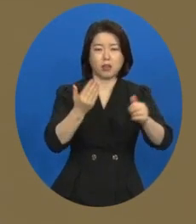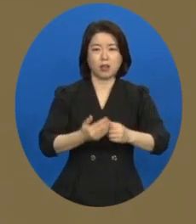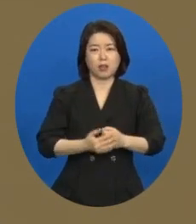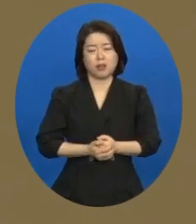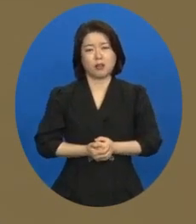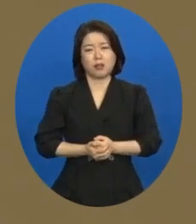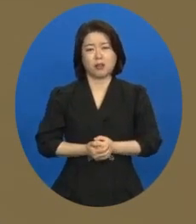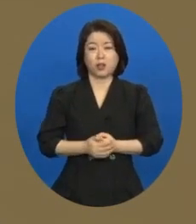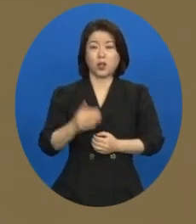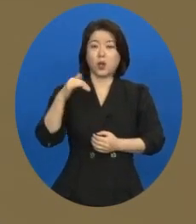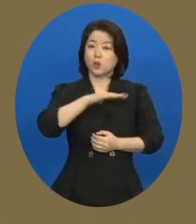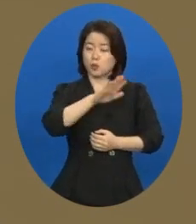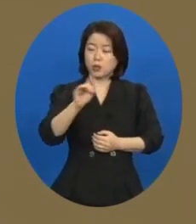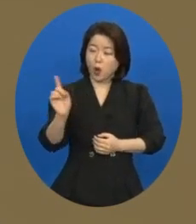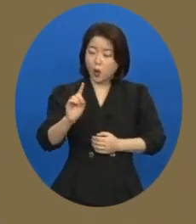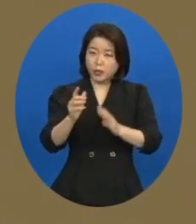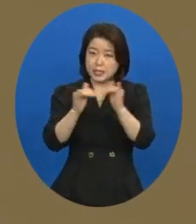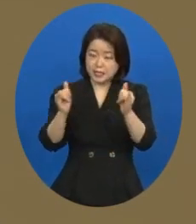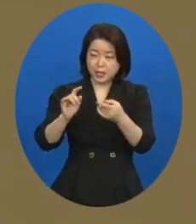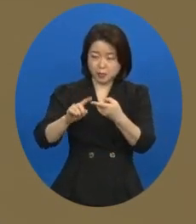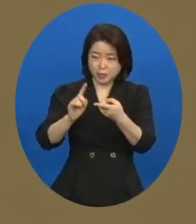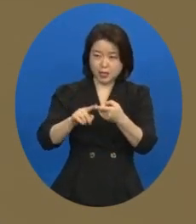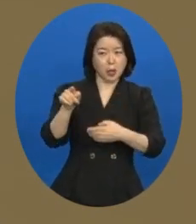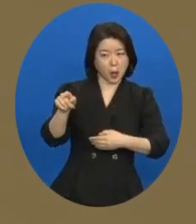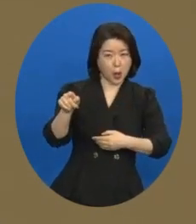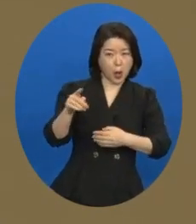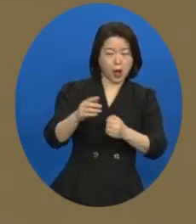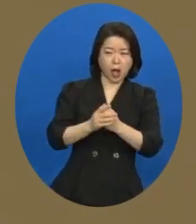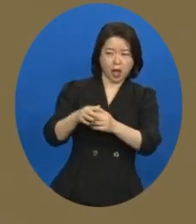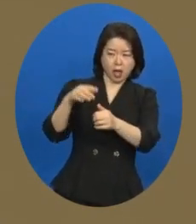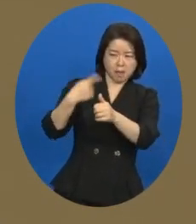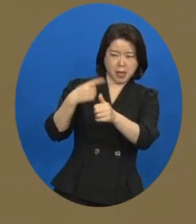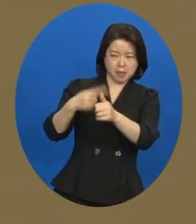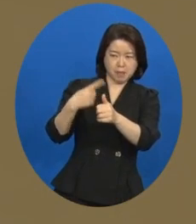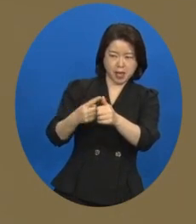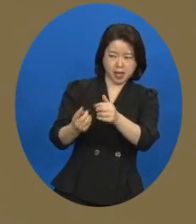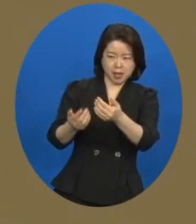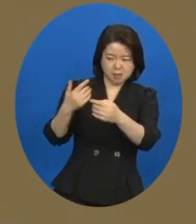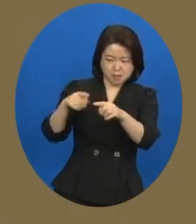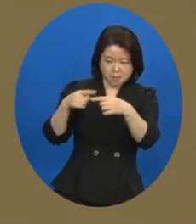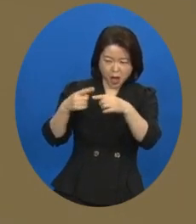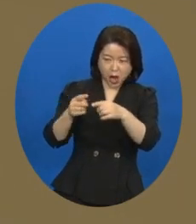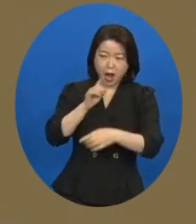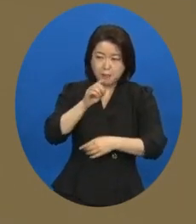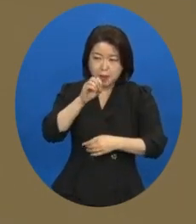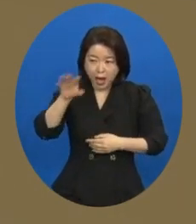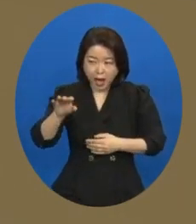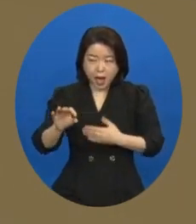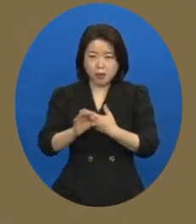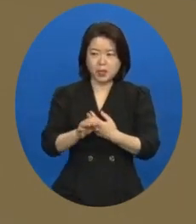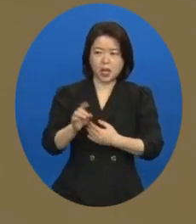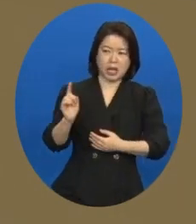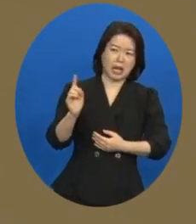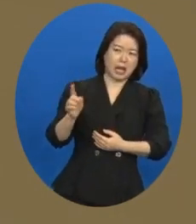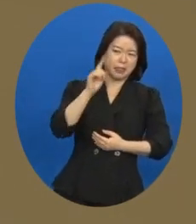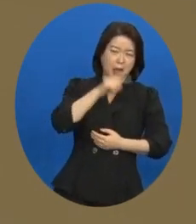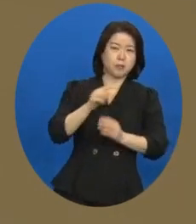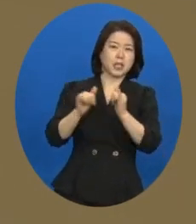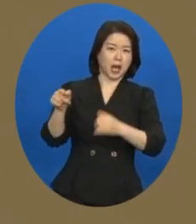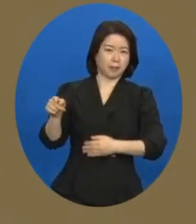우리가 어떤 사람에 대해서 그 사람에 대해서 비판하는 말을 하는 그 사람 참 나쁜 사람이라